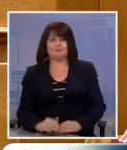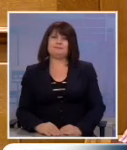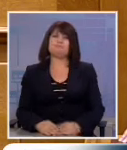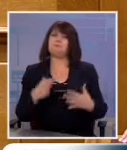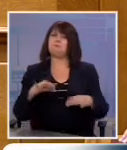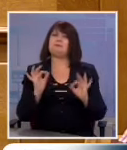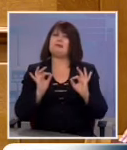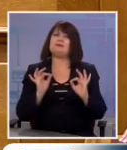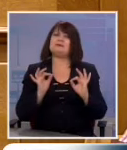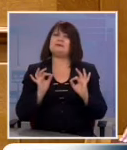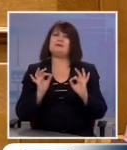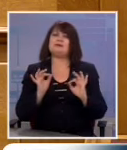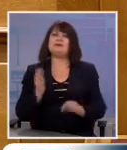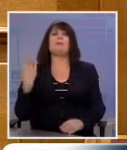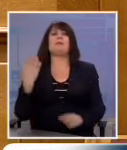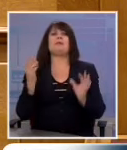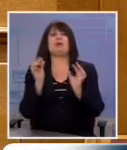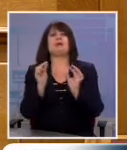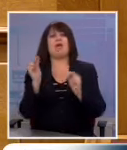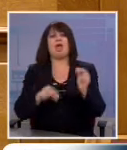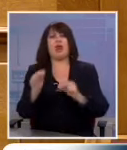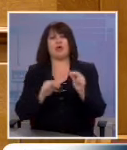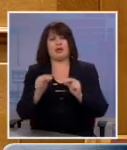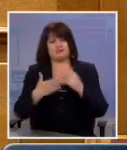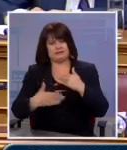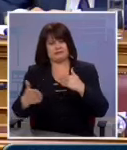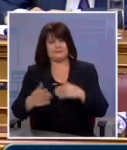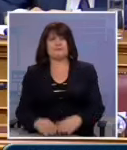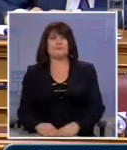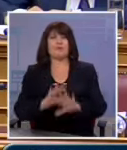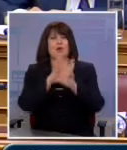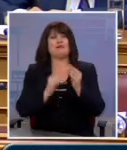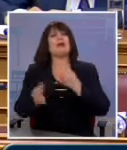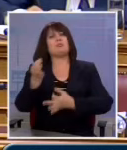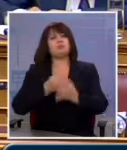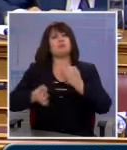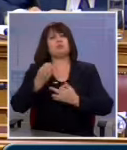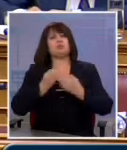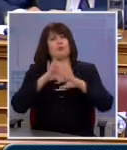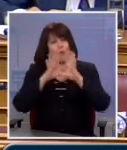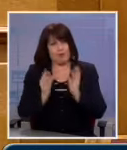ξεκινήσαμε από την προεκλογική περίοδο. Υπόθηκαν όλα αυτά που ακούσα.